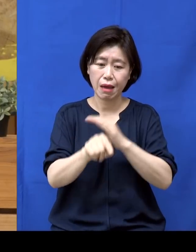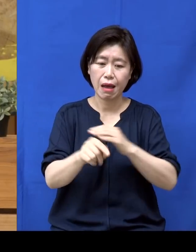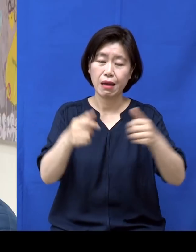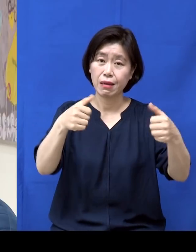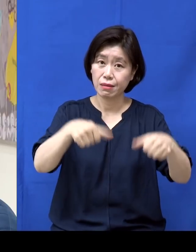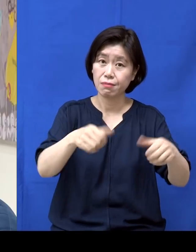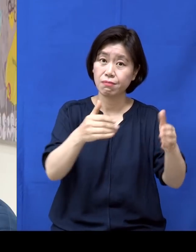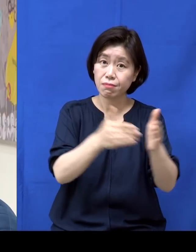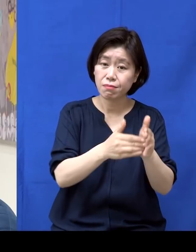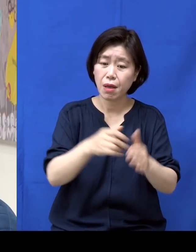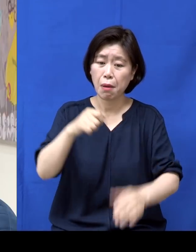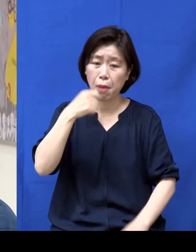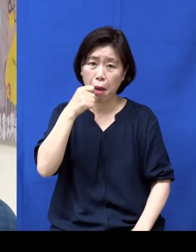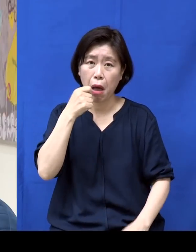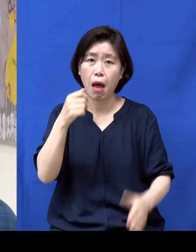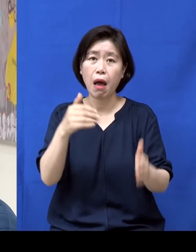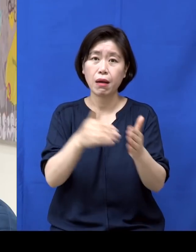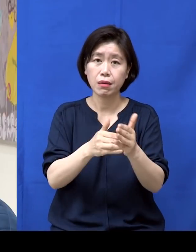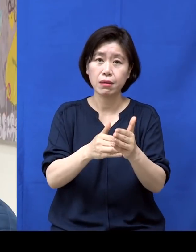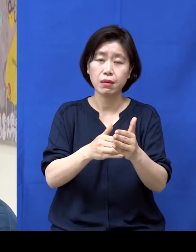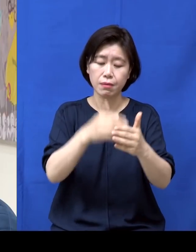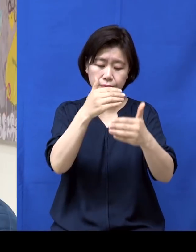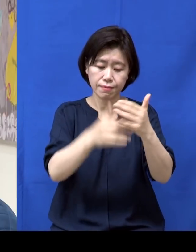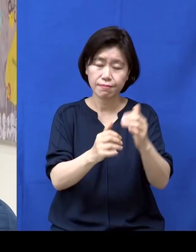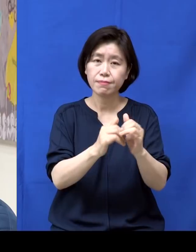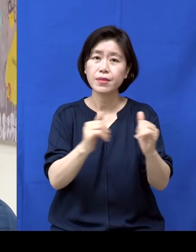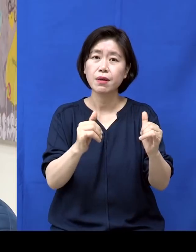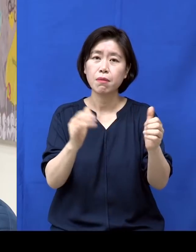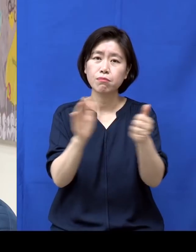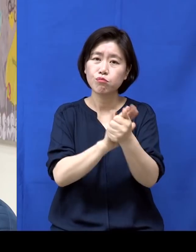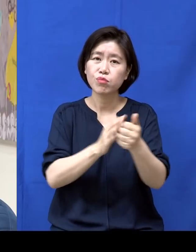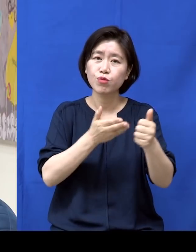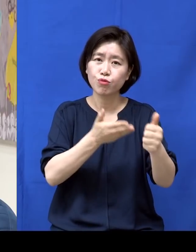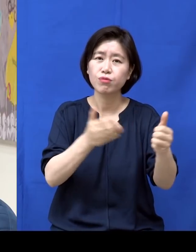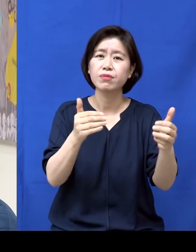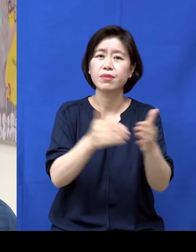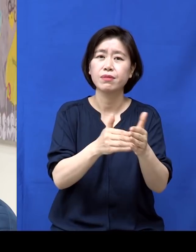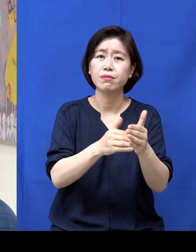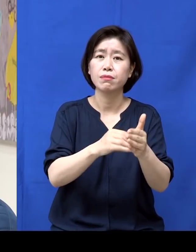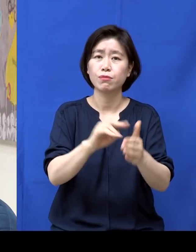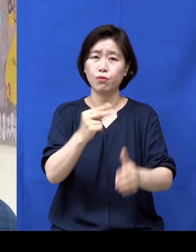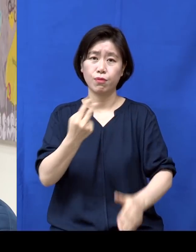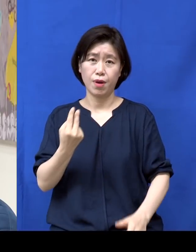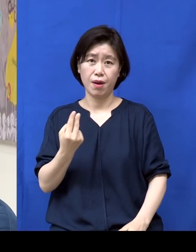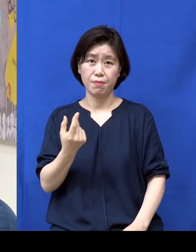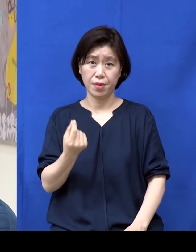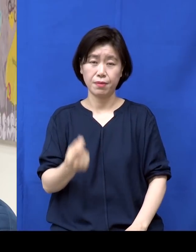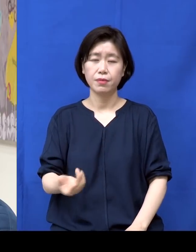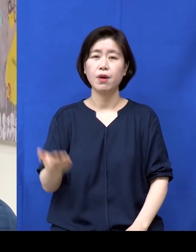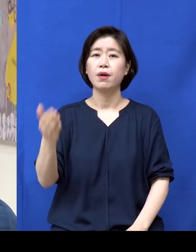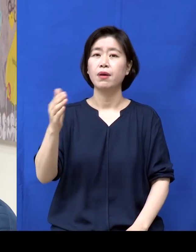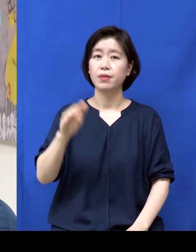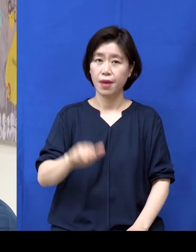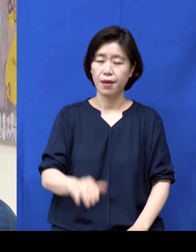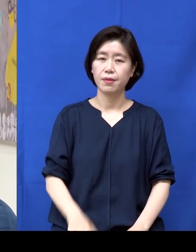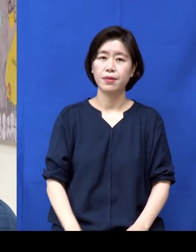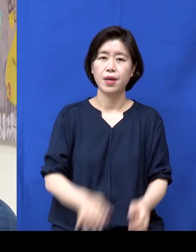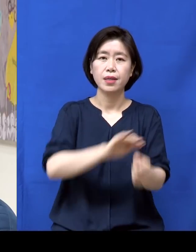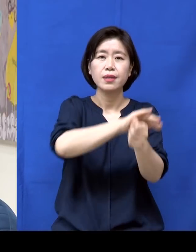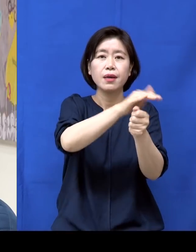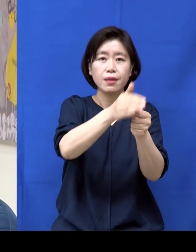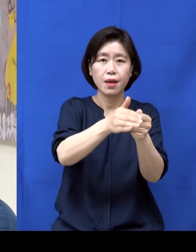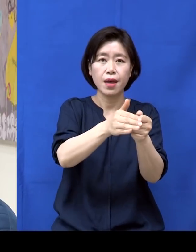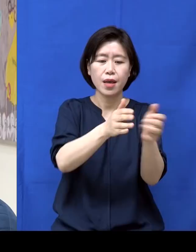거죠. 인사하고 식사하고 유가족 위로하고 예, 그런 예. 게 다였는데 네. 장례 지도사가 된다라는 거는 네. 그